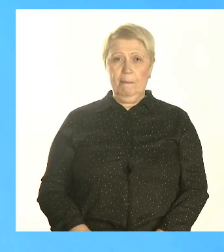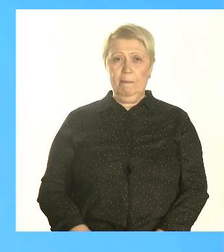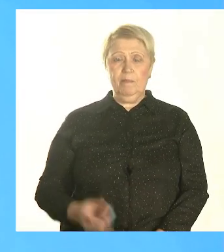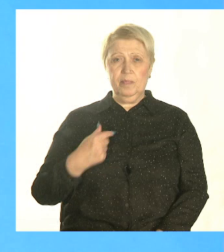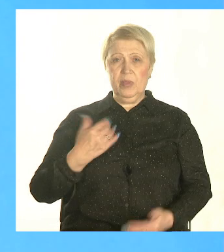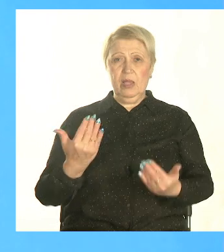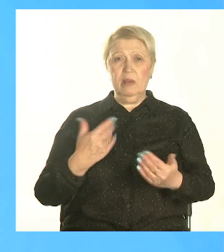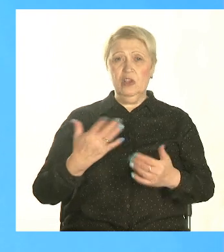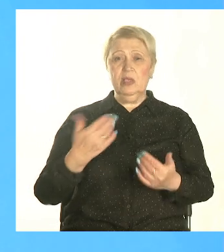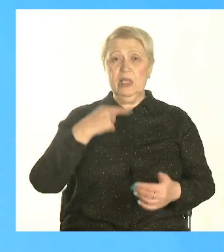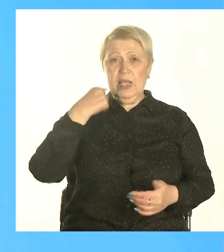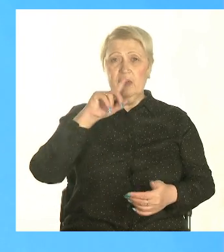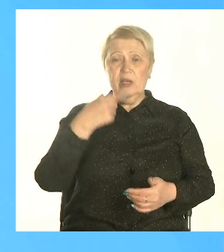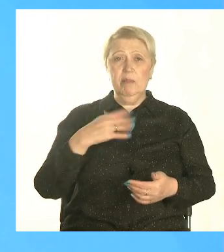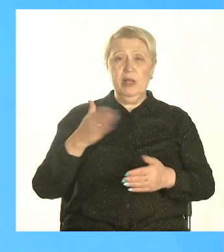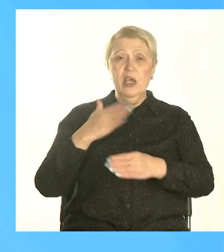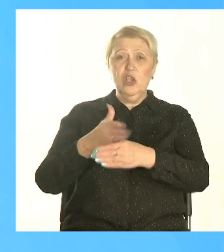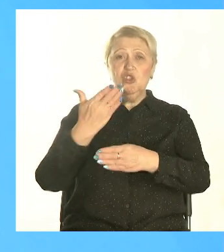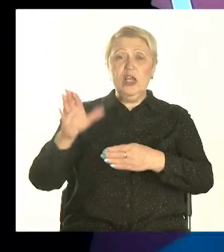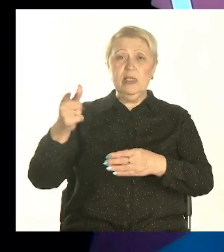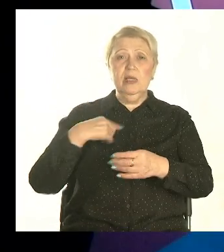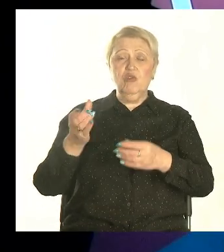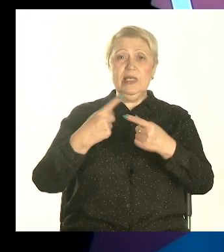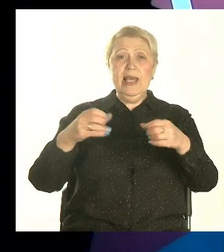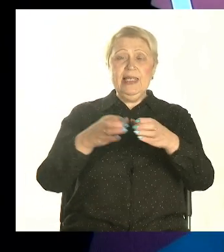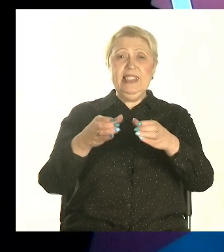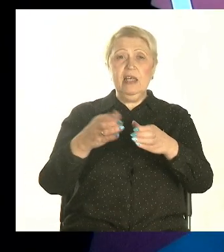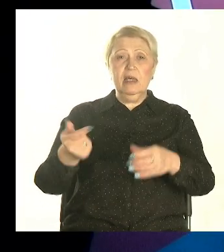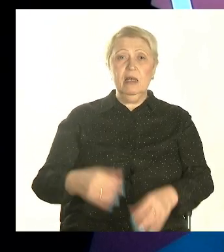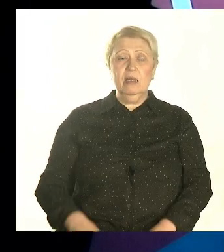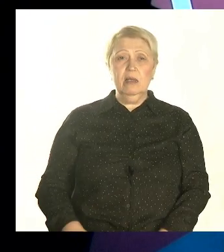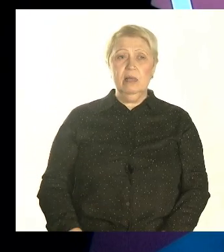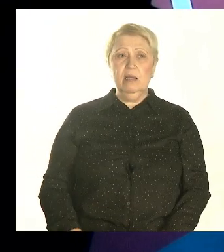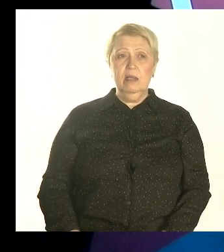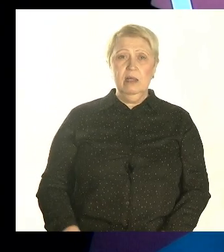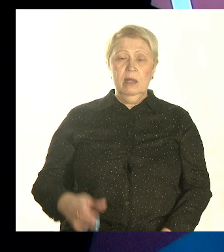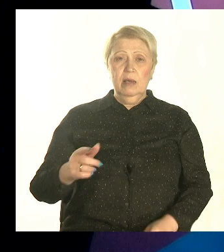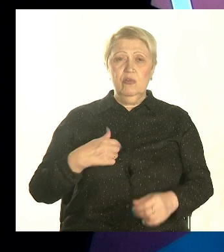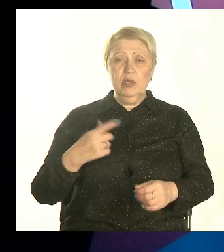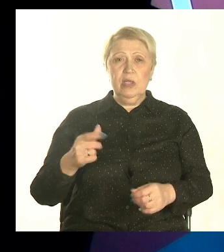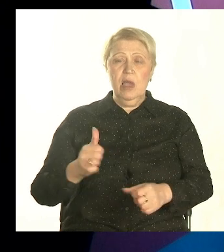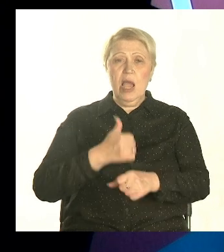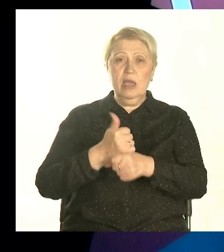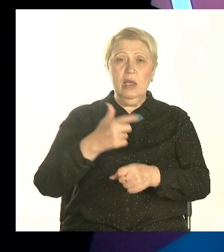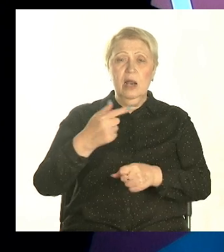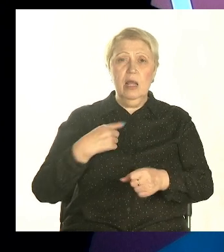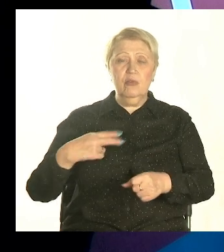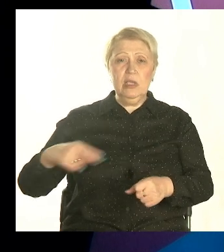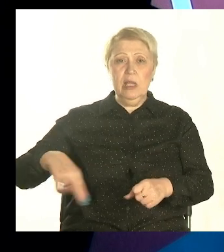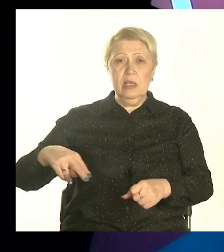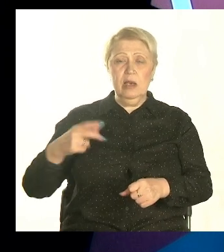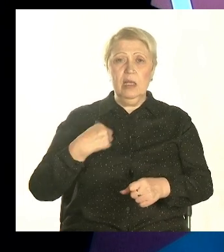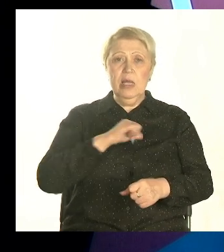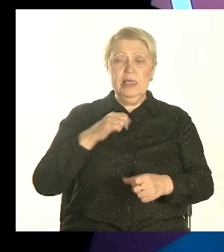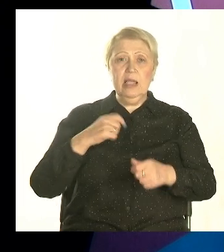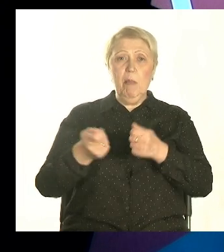сектор да, заговорили. Примерно об этом же я поговорил с Ольгой Беллингой, генеральный директор саморегулируемой организации,